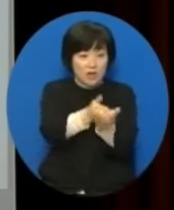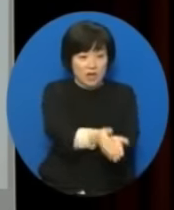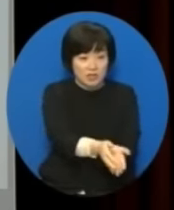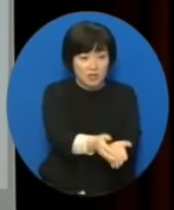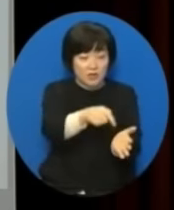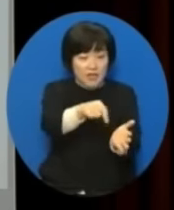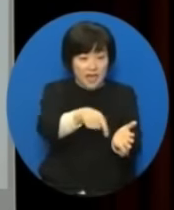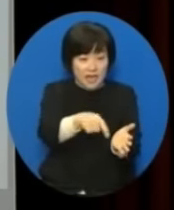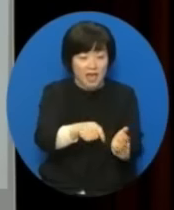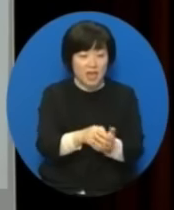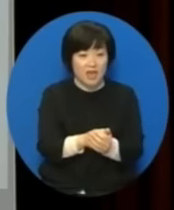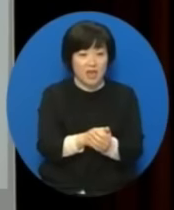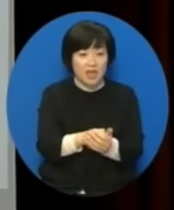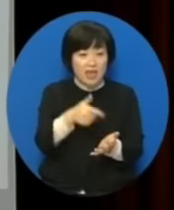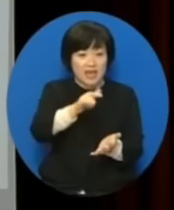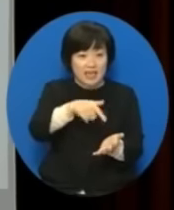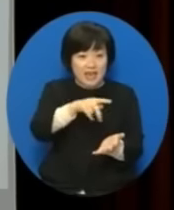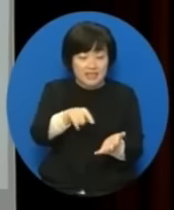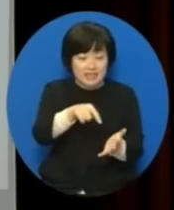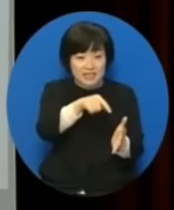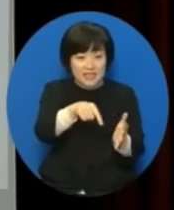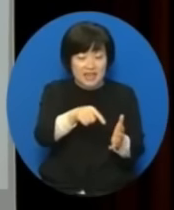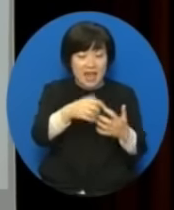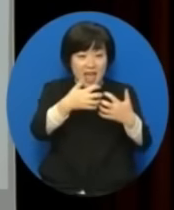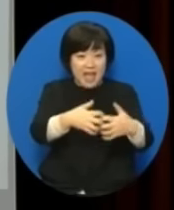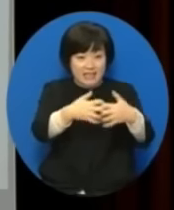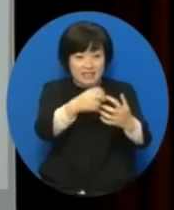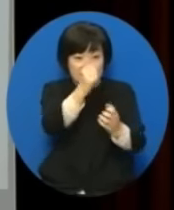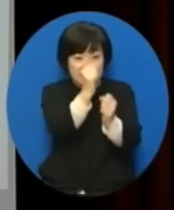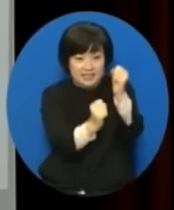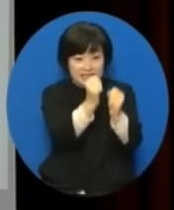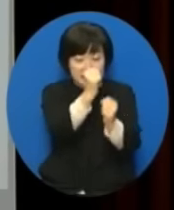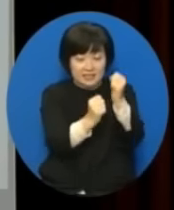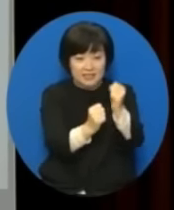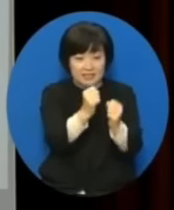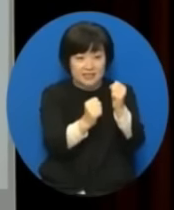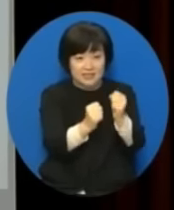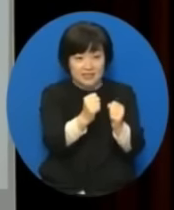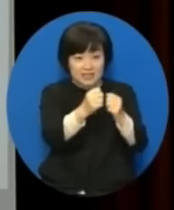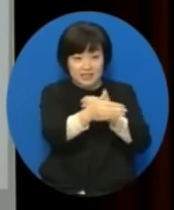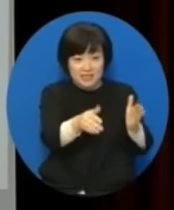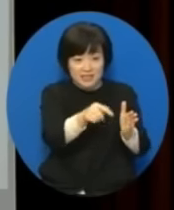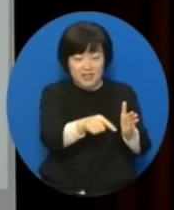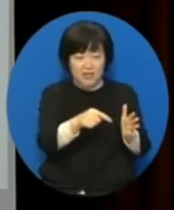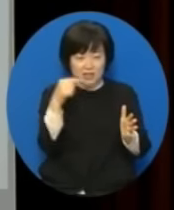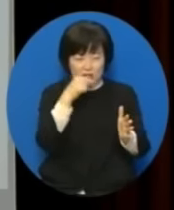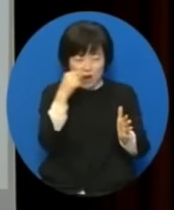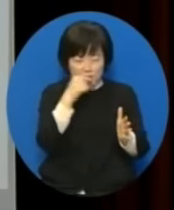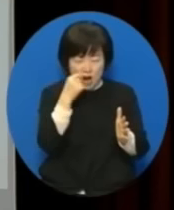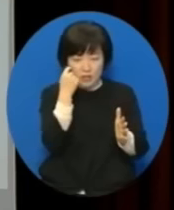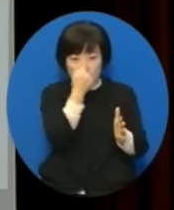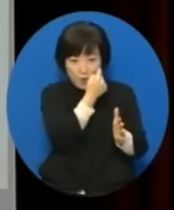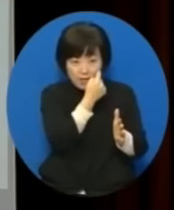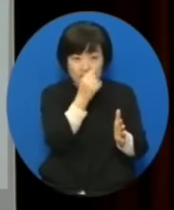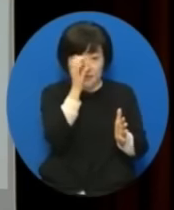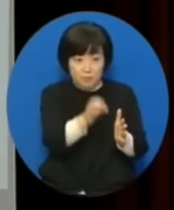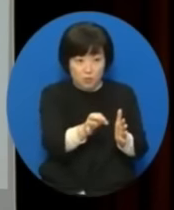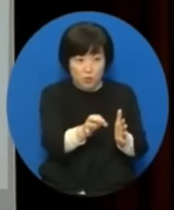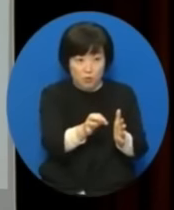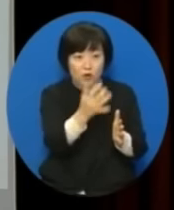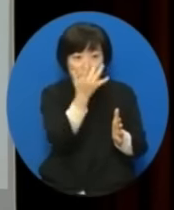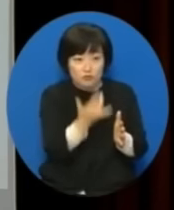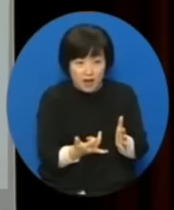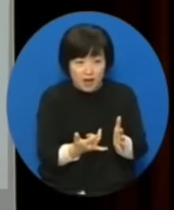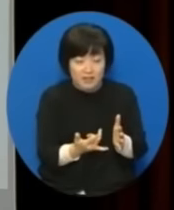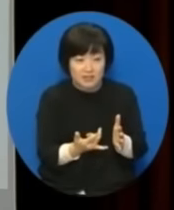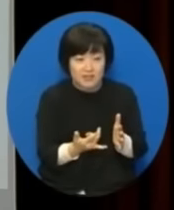여객선 내에 객실 엔진실 등을 포함해서 예. 철저히 확인해가지고 누락되는 인원이 없도록